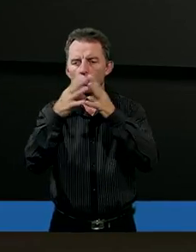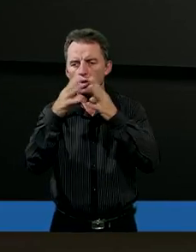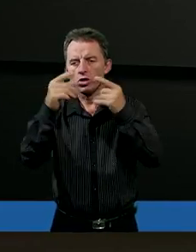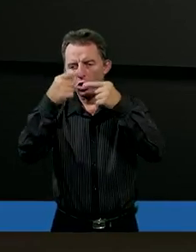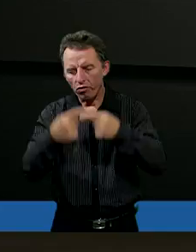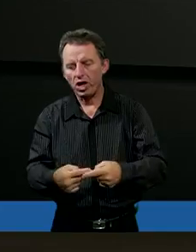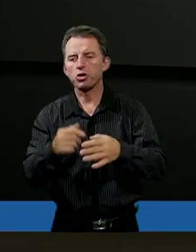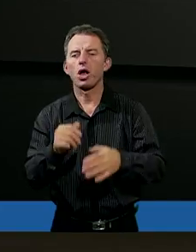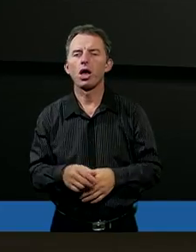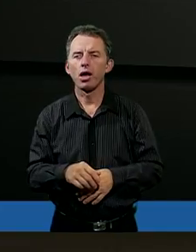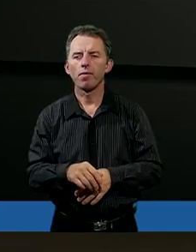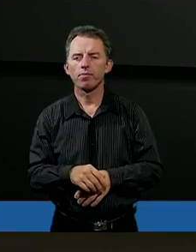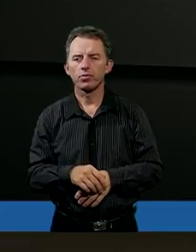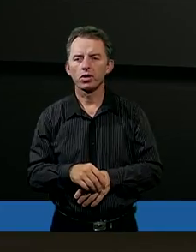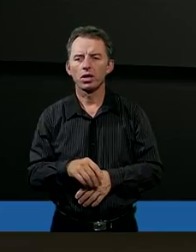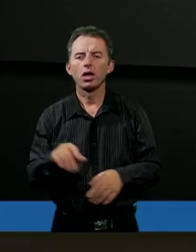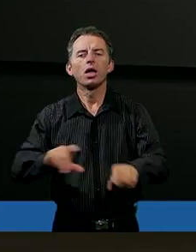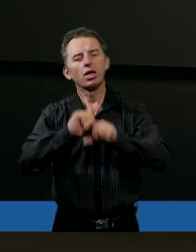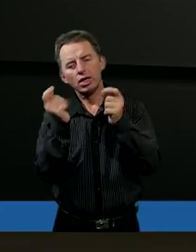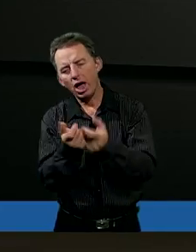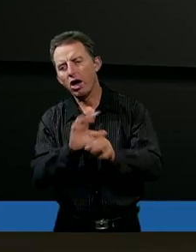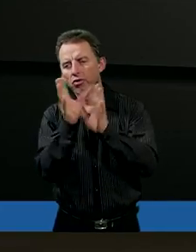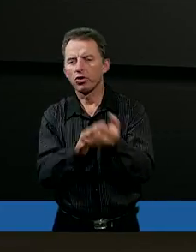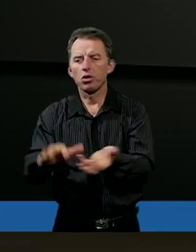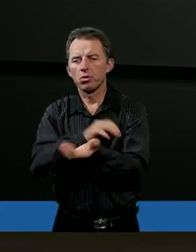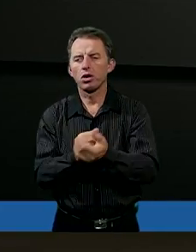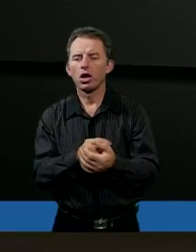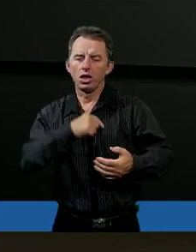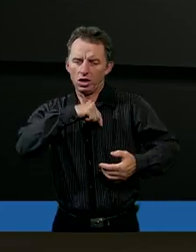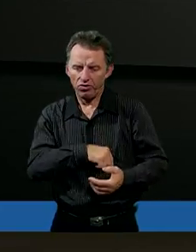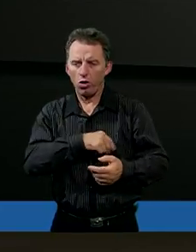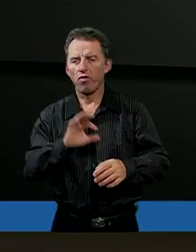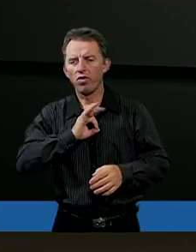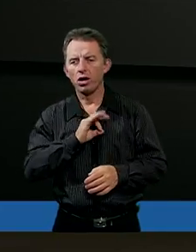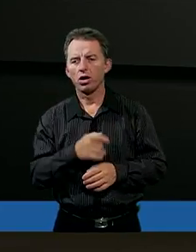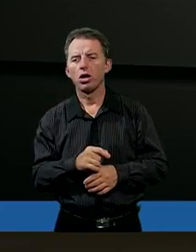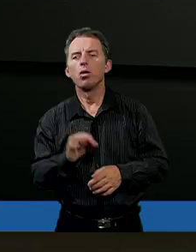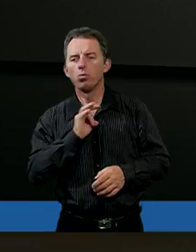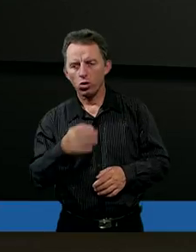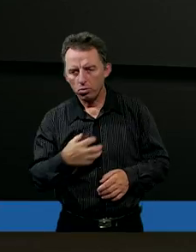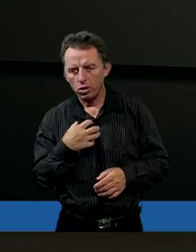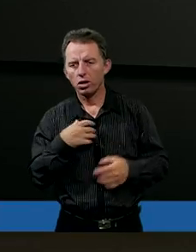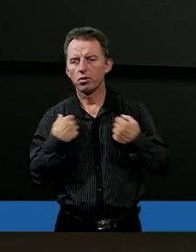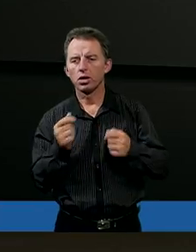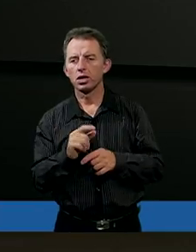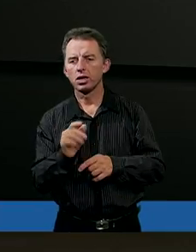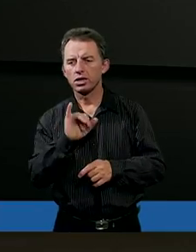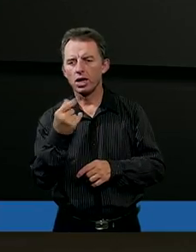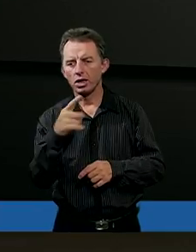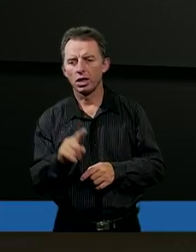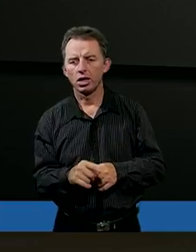wiersza. Gdyż strzały wszechmocnego tkwią we mnie. Mój duch pije ich